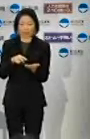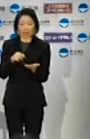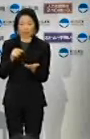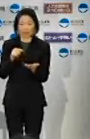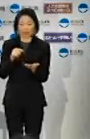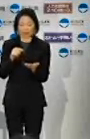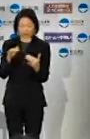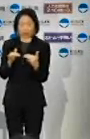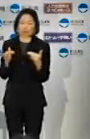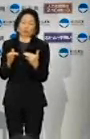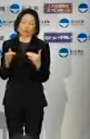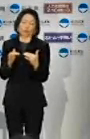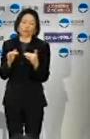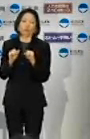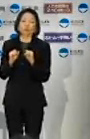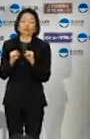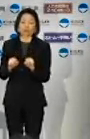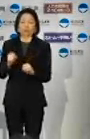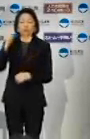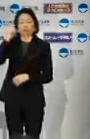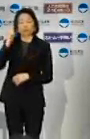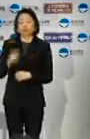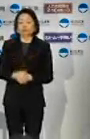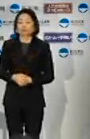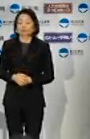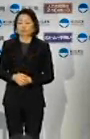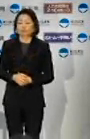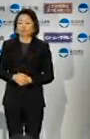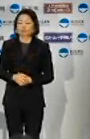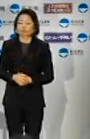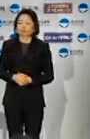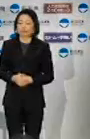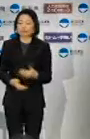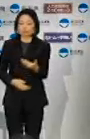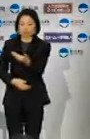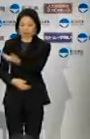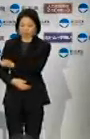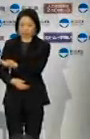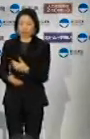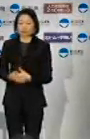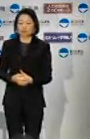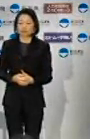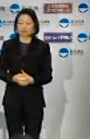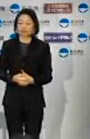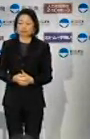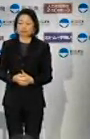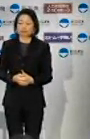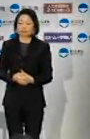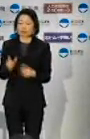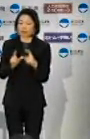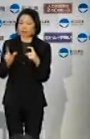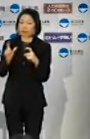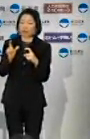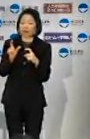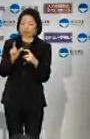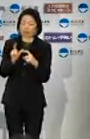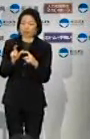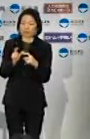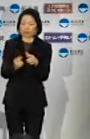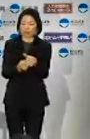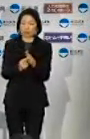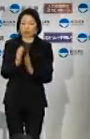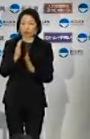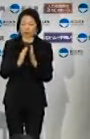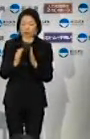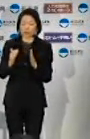それを受け止めて検討していくことになるんだと思っています。 それと別にですね、そのさらに前、農林水産部